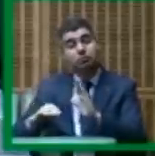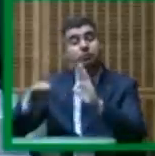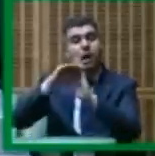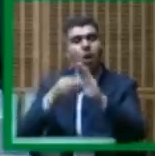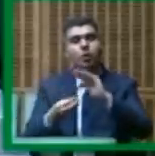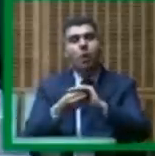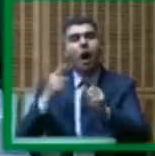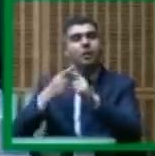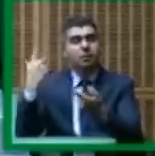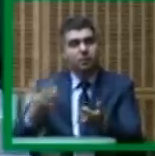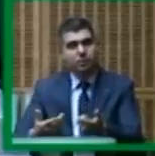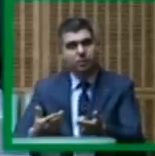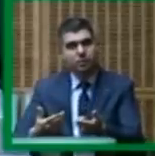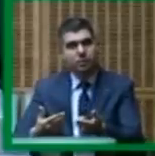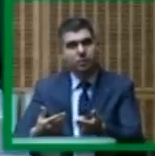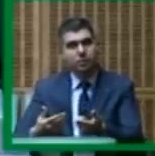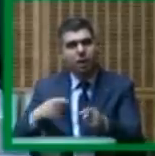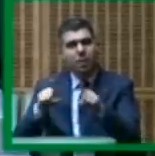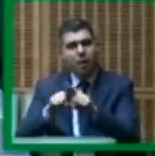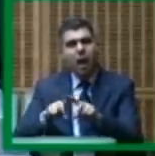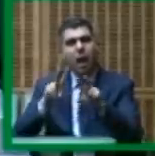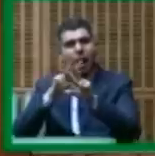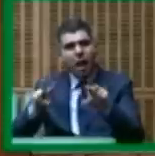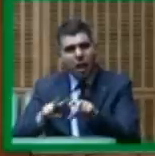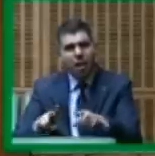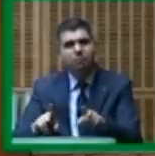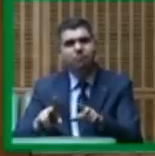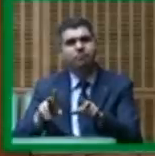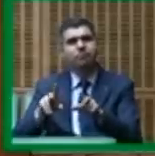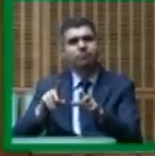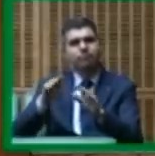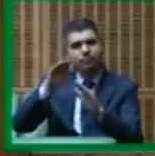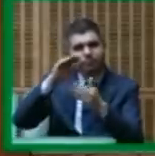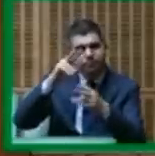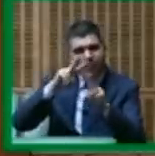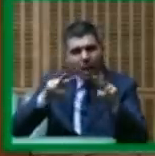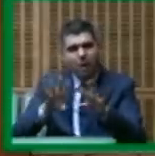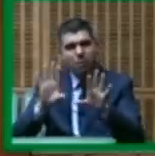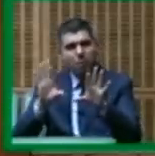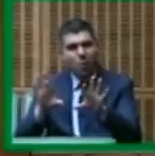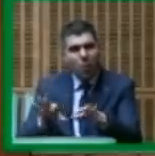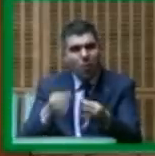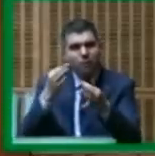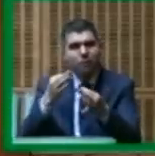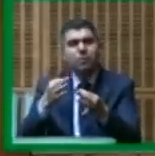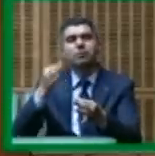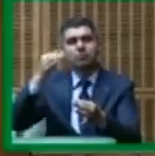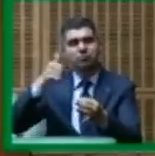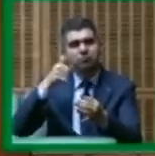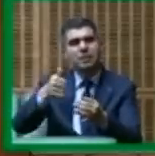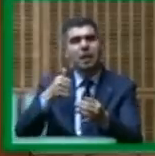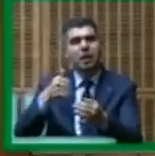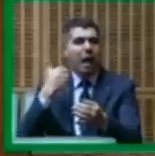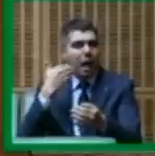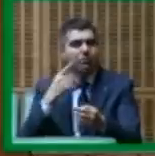نمشي وعاود ثاني نقلبوا في التفاصيل ديال، صحيح هذيك التفاصيل مزيانة وخصنا نقلبوا فيها. حنا ملي